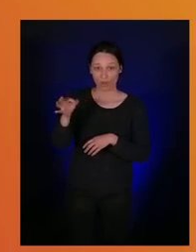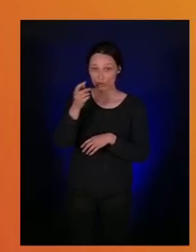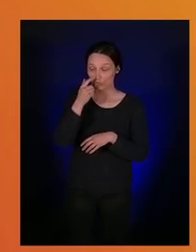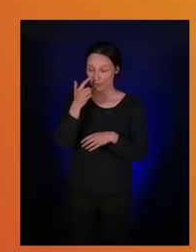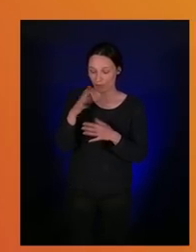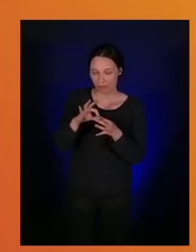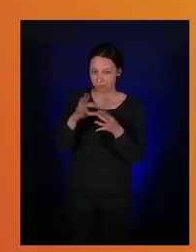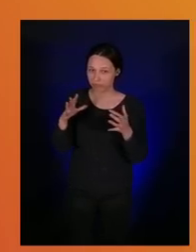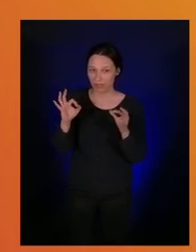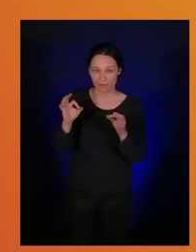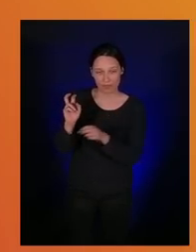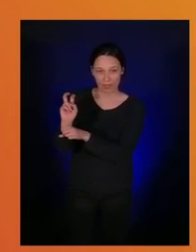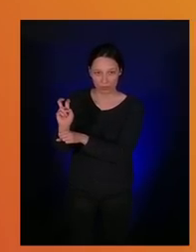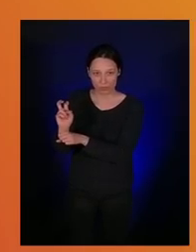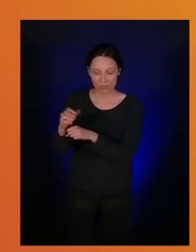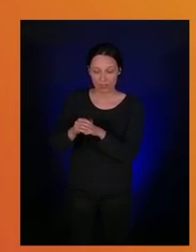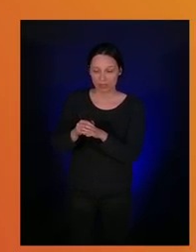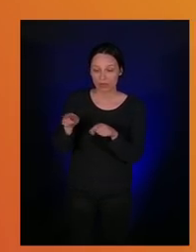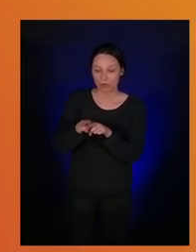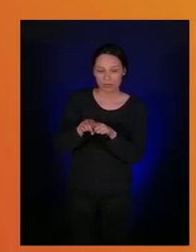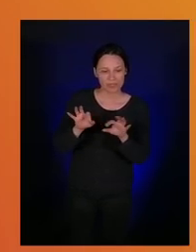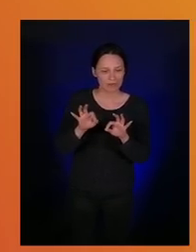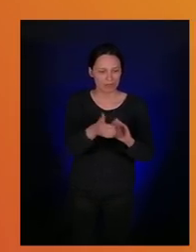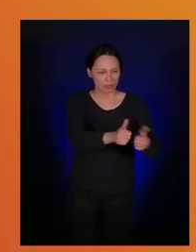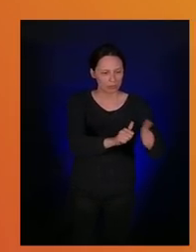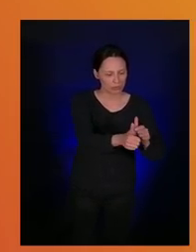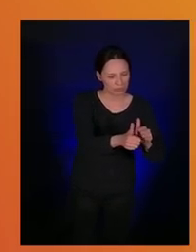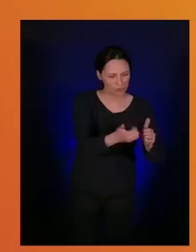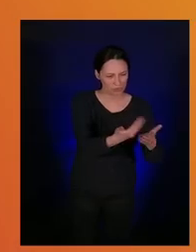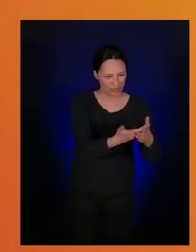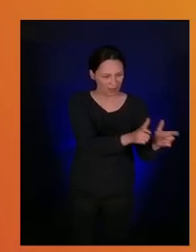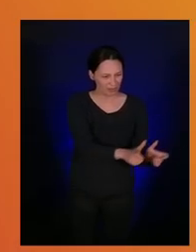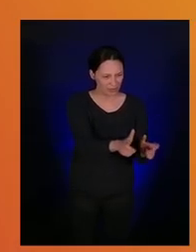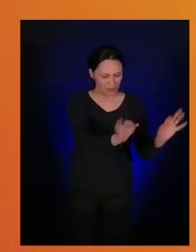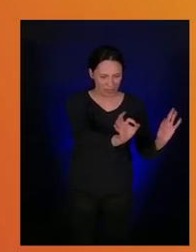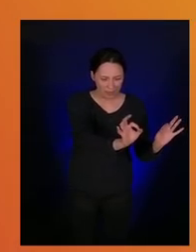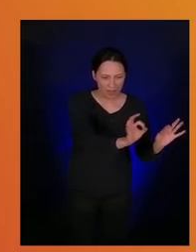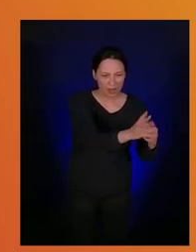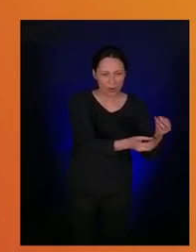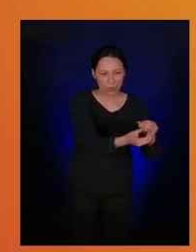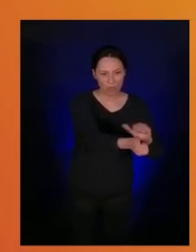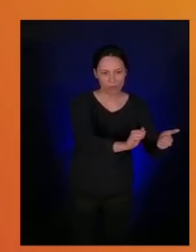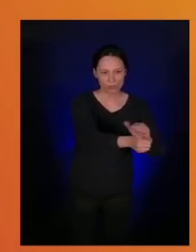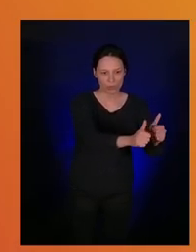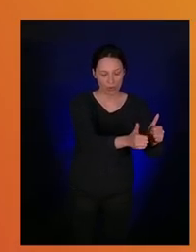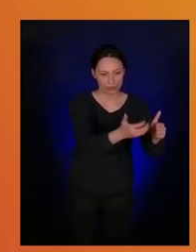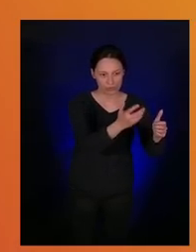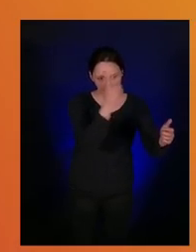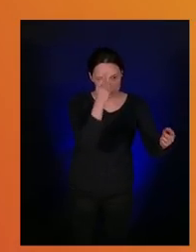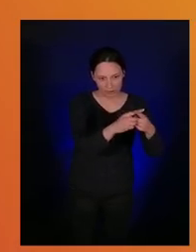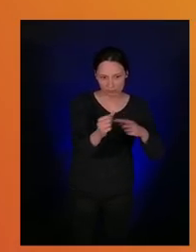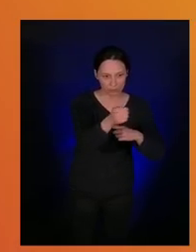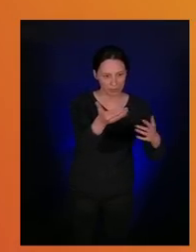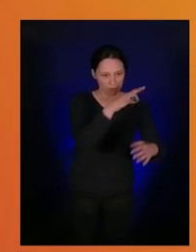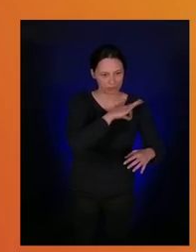France affirme que la concurrence issue de la dérégulation et la privatisation qui engendre la course au profit sont incompatibles avec le social.